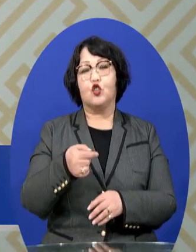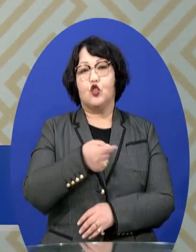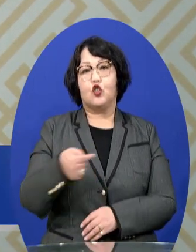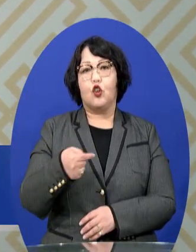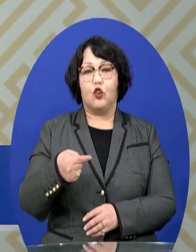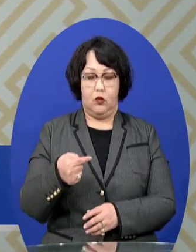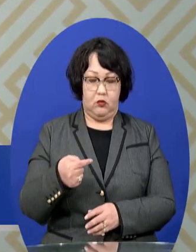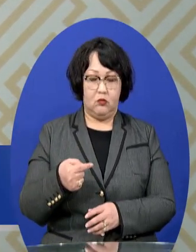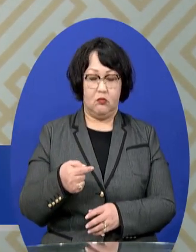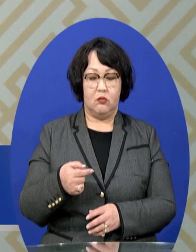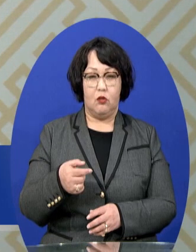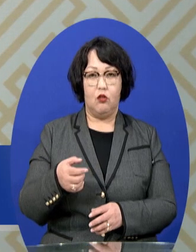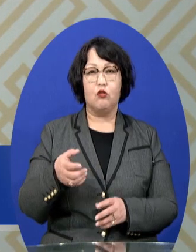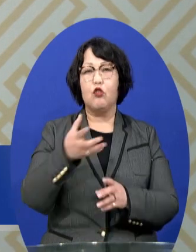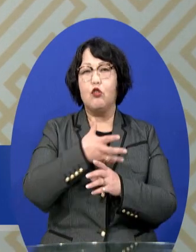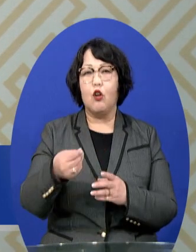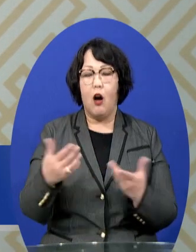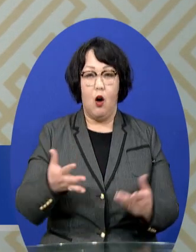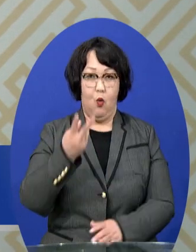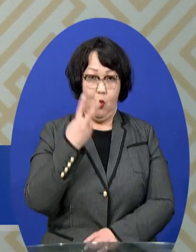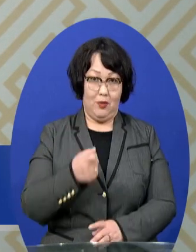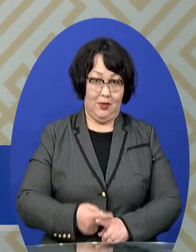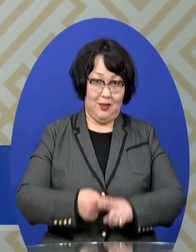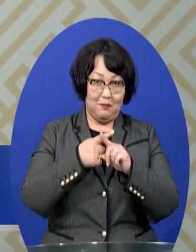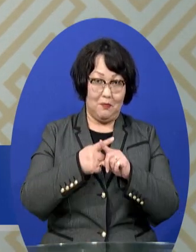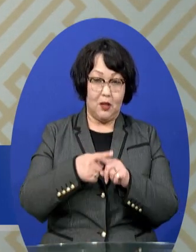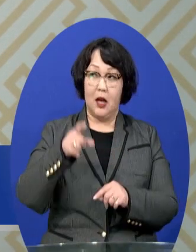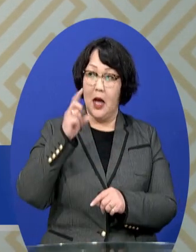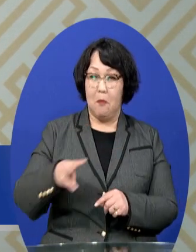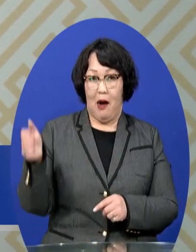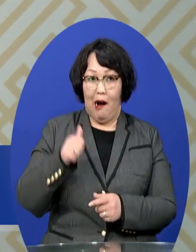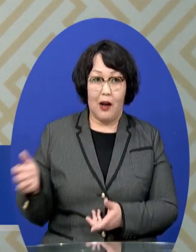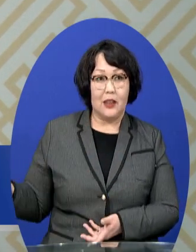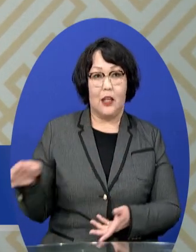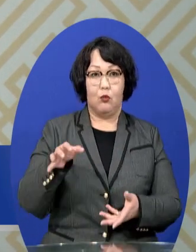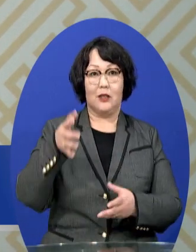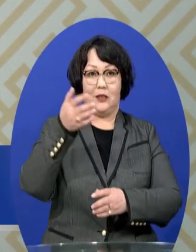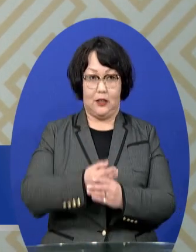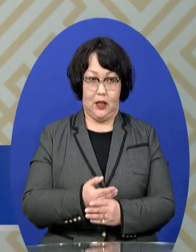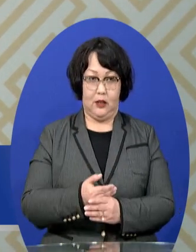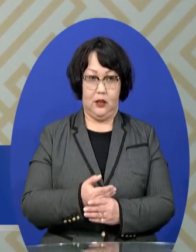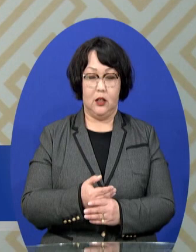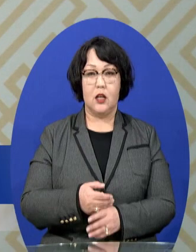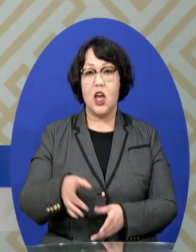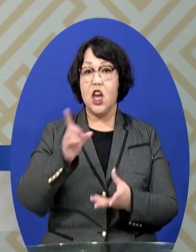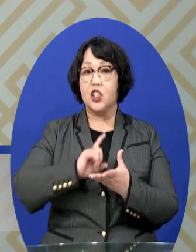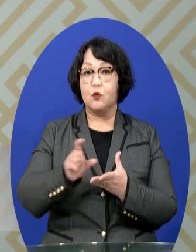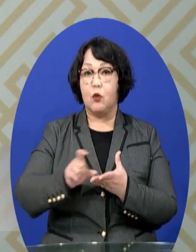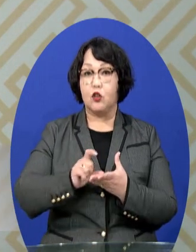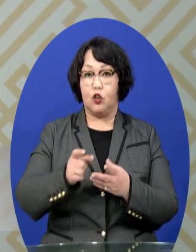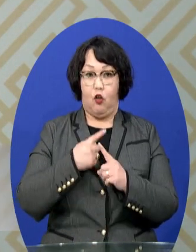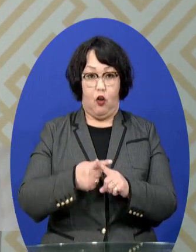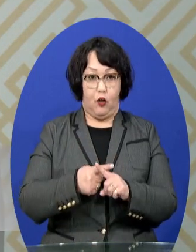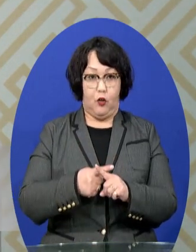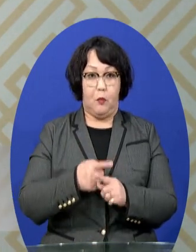За мэдээж энэ маань үн нэмэгдэхэд эмийн ханган нийлүүлэлтэд бас нөлөөлж байгаа. За тухайлбал одоо энэ экспортын хоригуд байна.